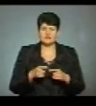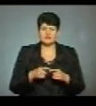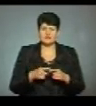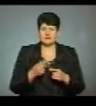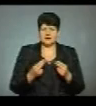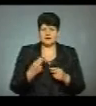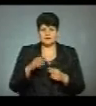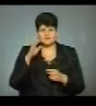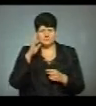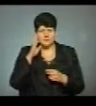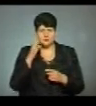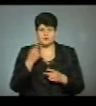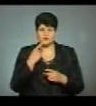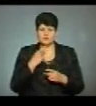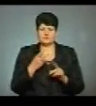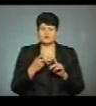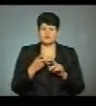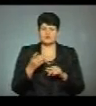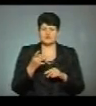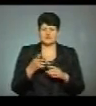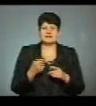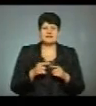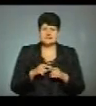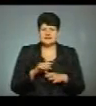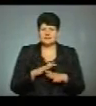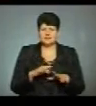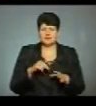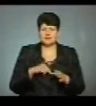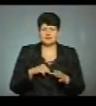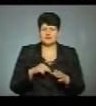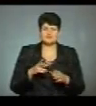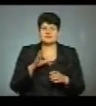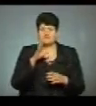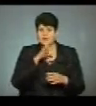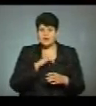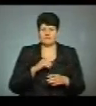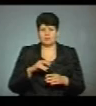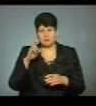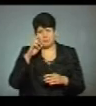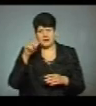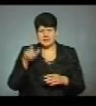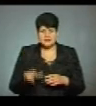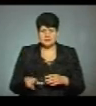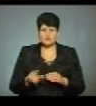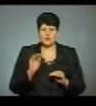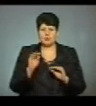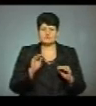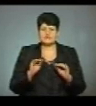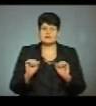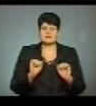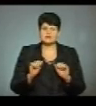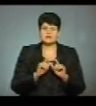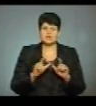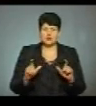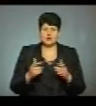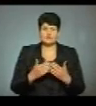він взяв участь. Не було роль, без якої б, напевне, не було усієї вистави. Викрав принцесу. Поставила цю виставу керівниця шкільного театру